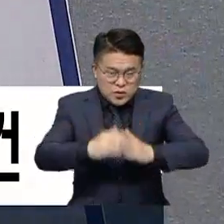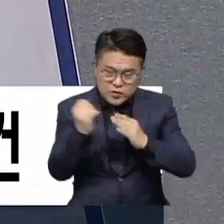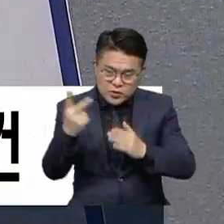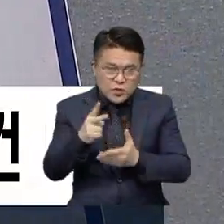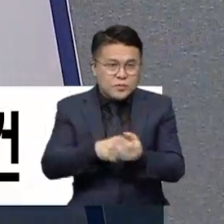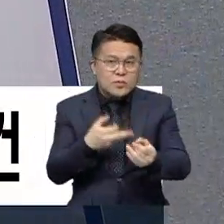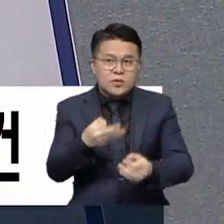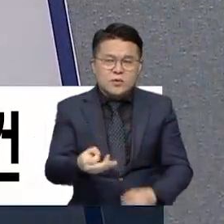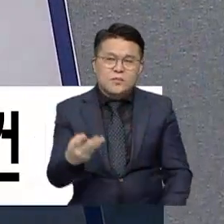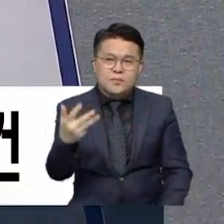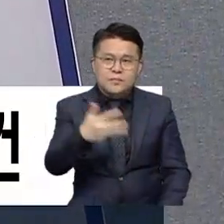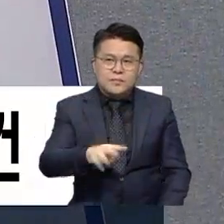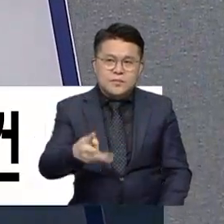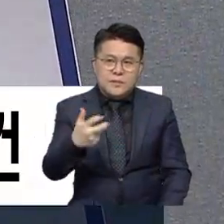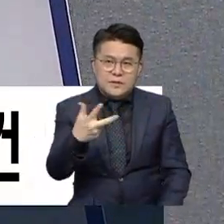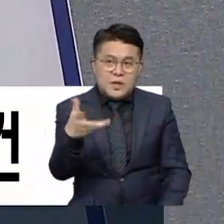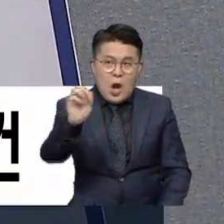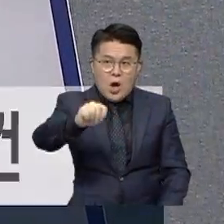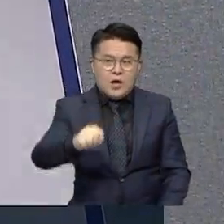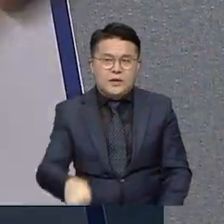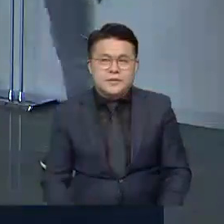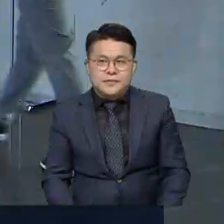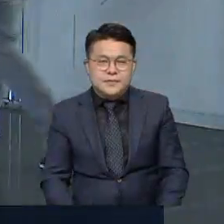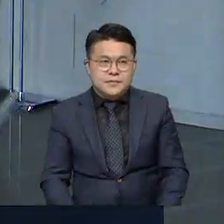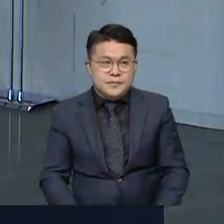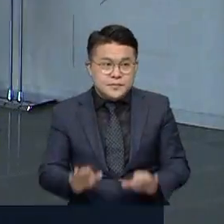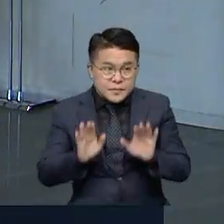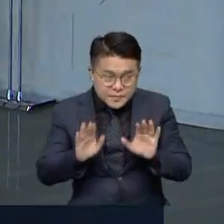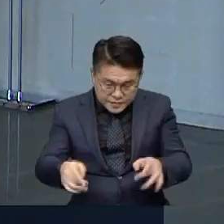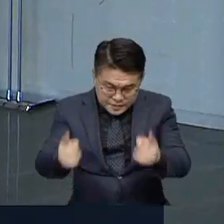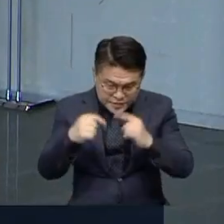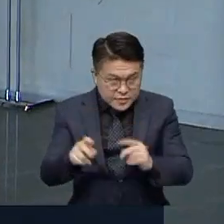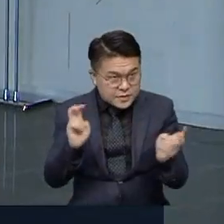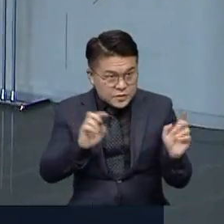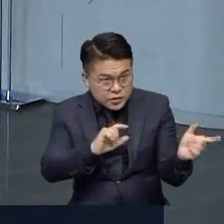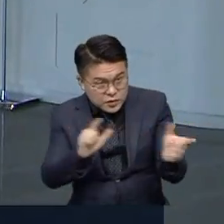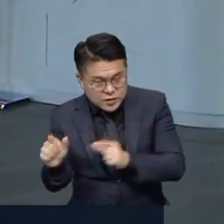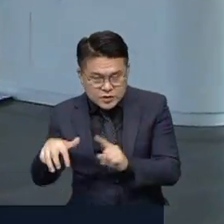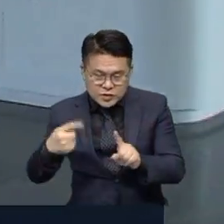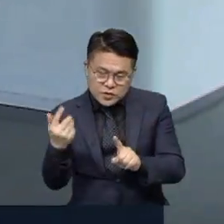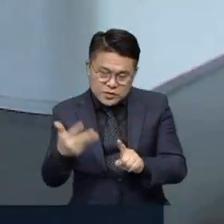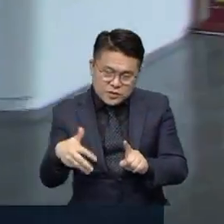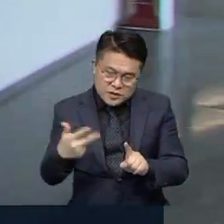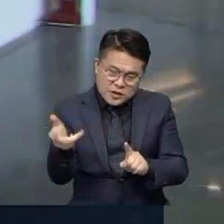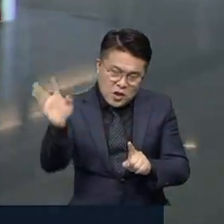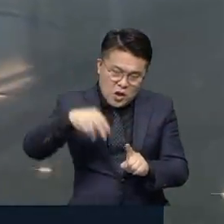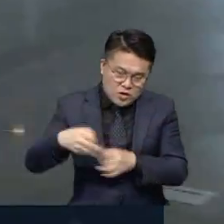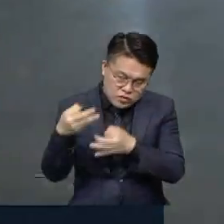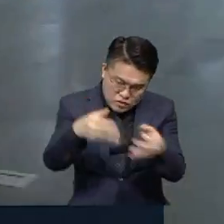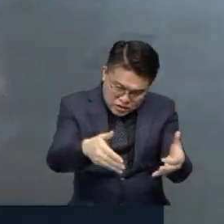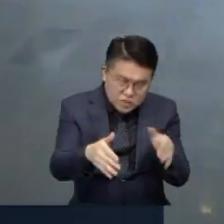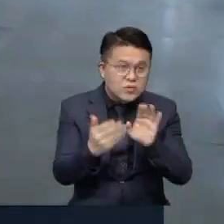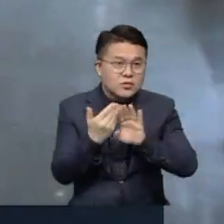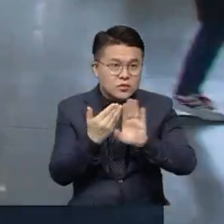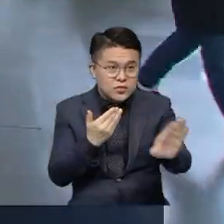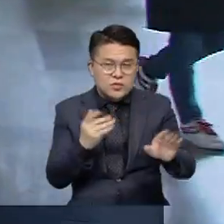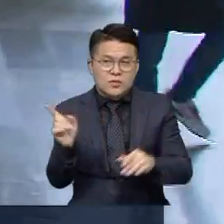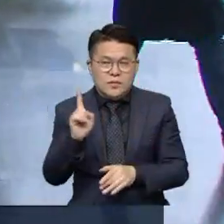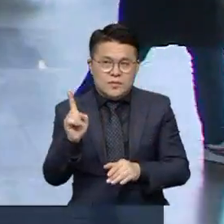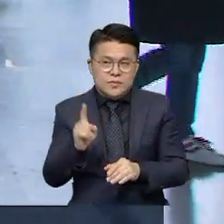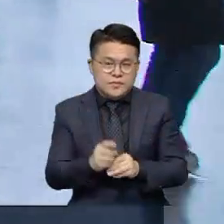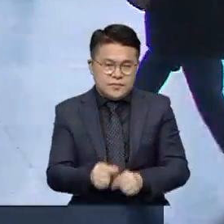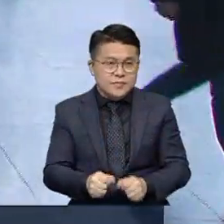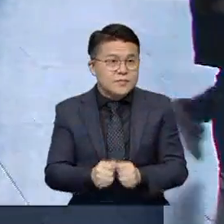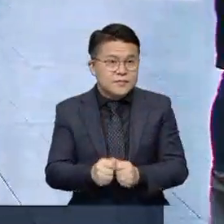대금은 8,377억 원입니다. 컨소시엄 참여 업체들은 1조 8,700억 원을 들여 지상